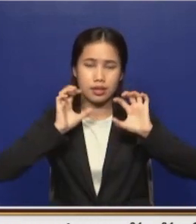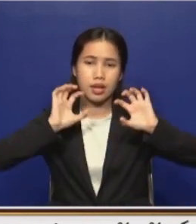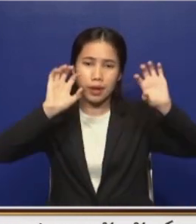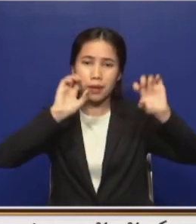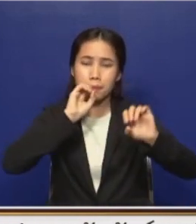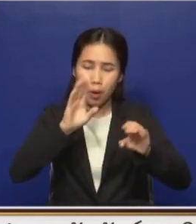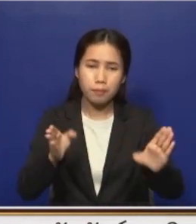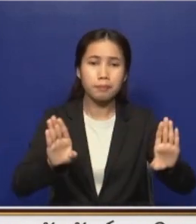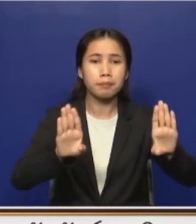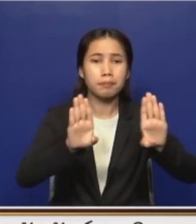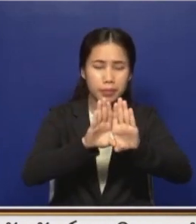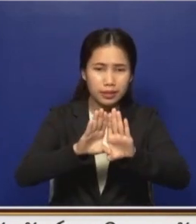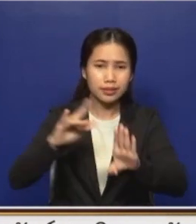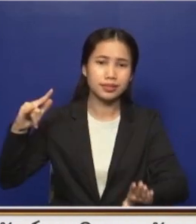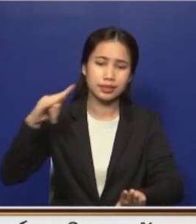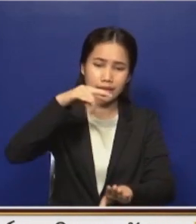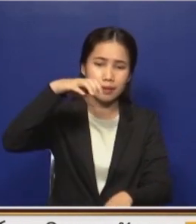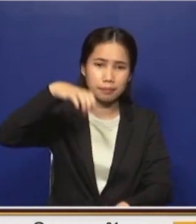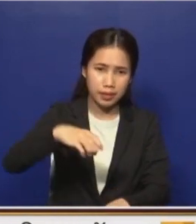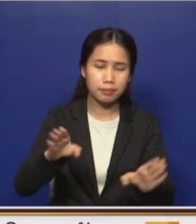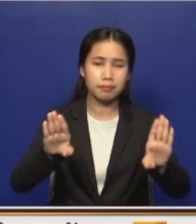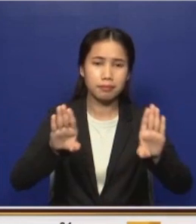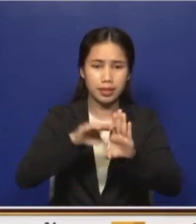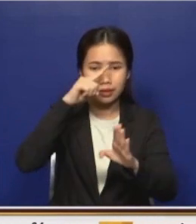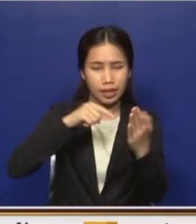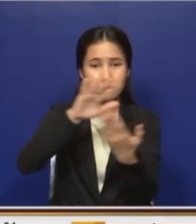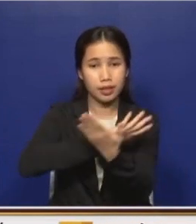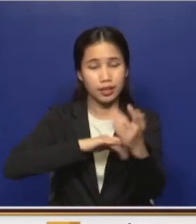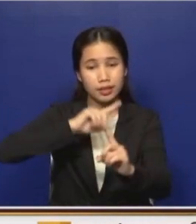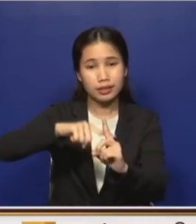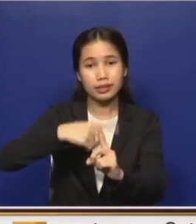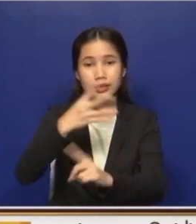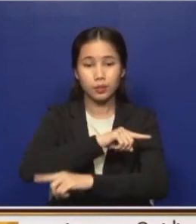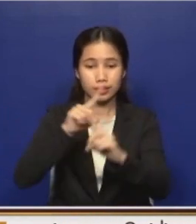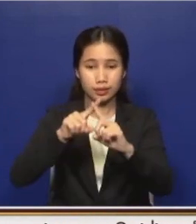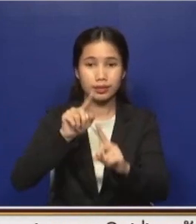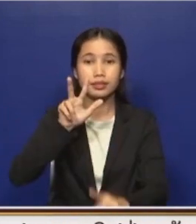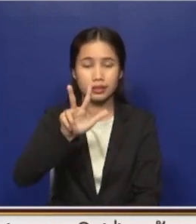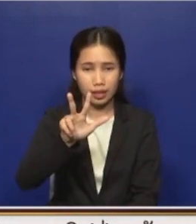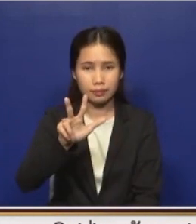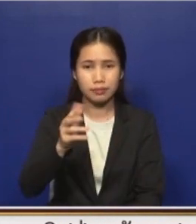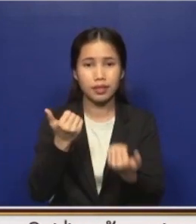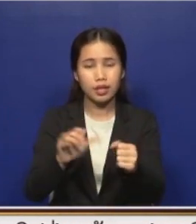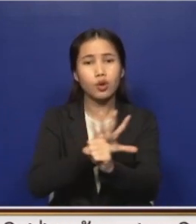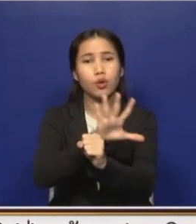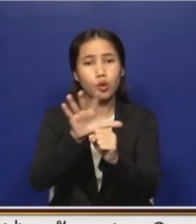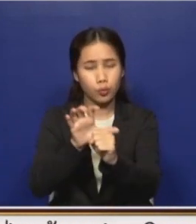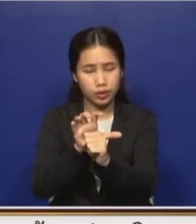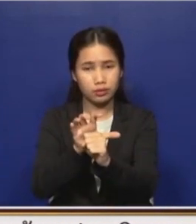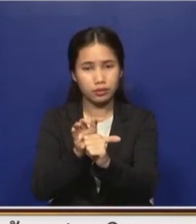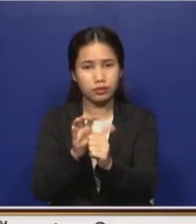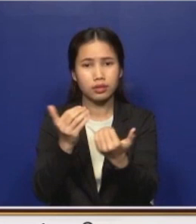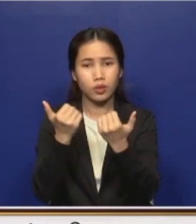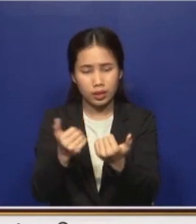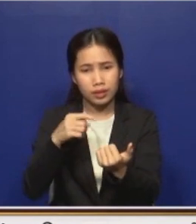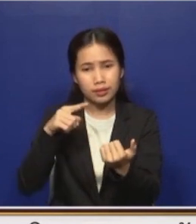ที่จะใช้ประโยคนี้นะฮะนี่เหมือนการตอกตะปูฝาลงหมุดสุดท้ายฮะท่านดูหลังจาก3เม